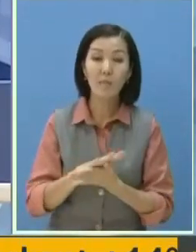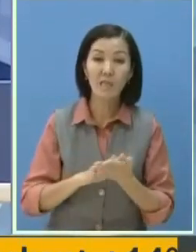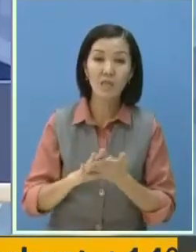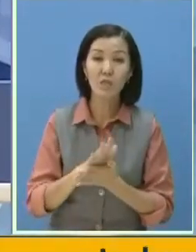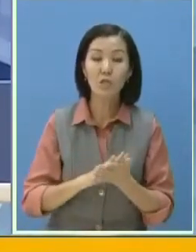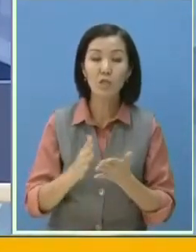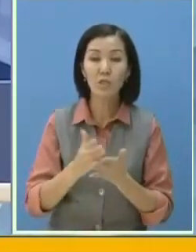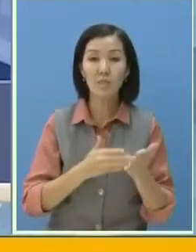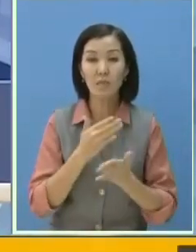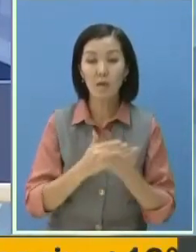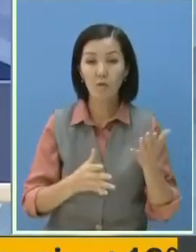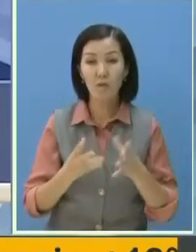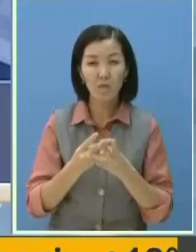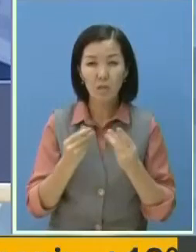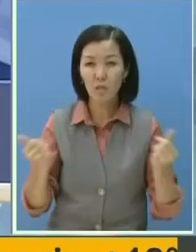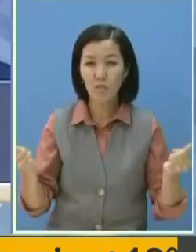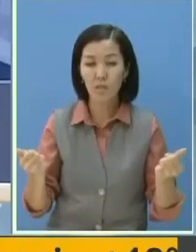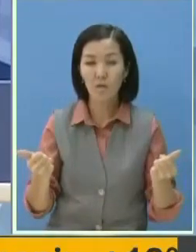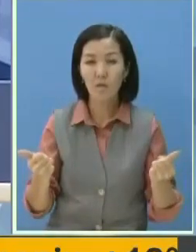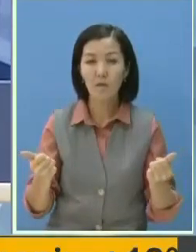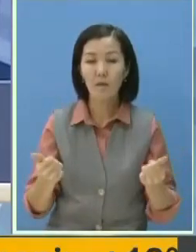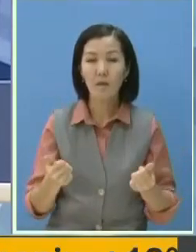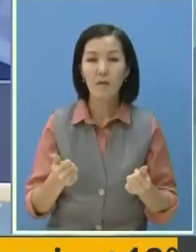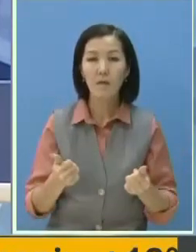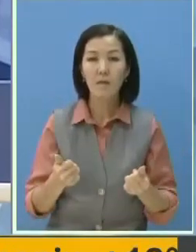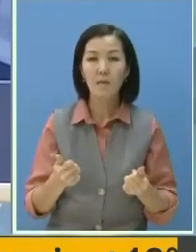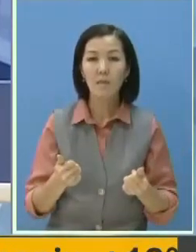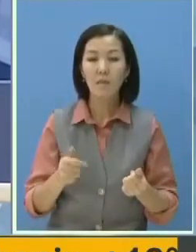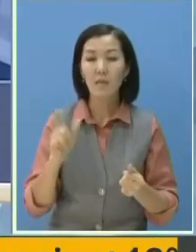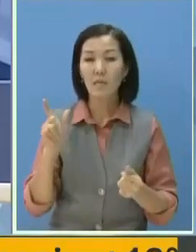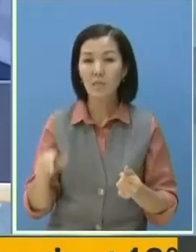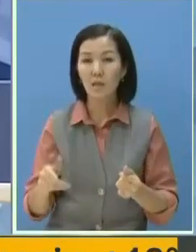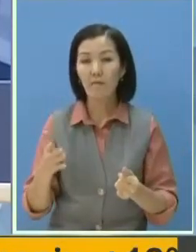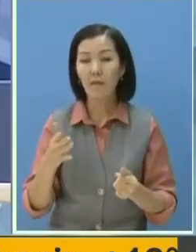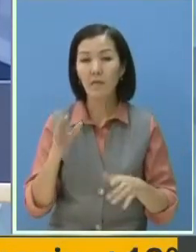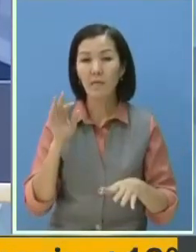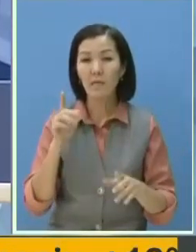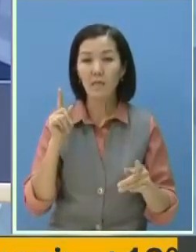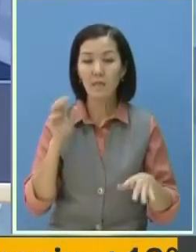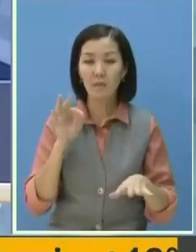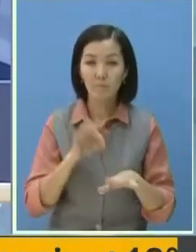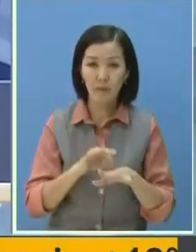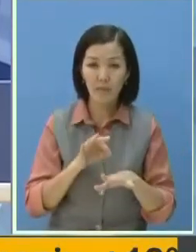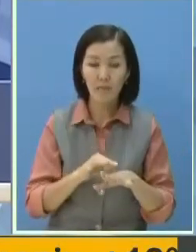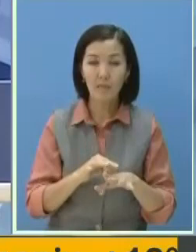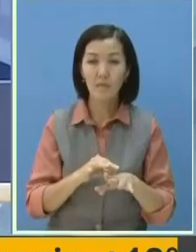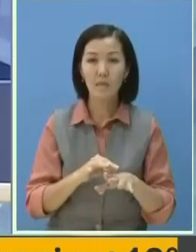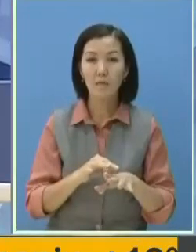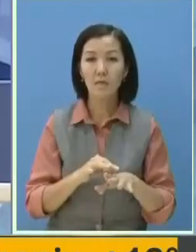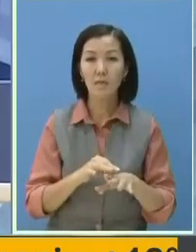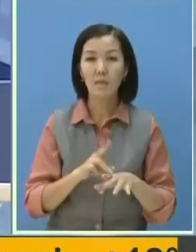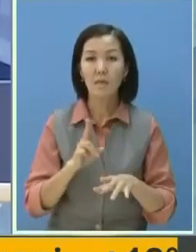Но сохраняется память. И как только человек встречается с этим вирусом, с этим антигеном, он уже знает, как на